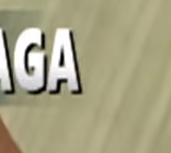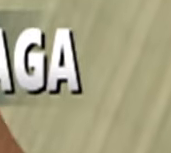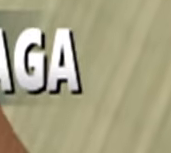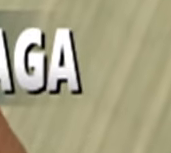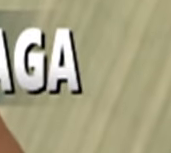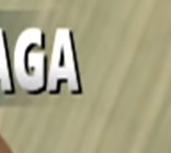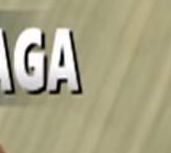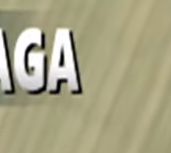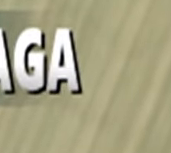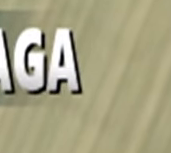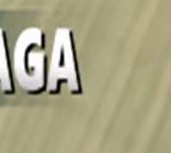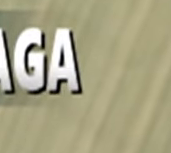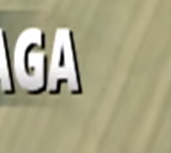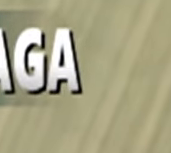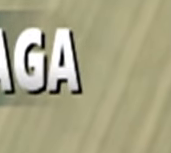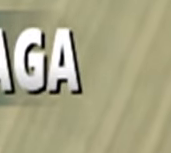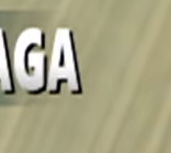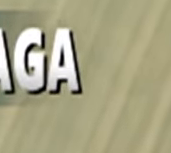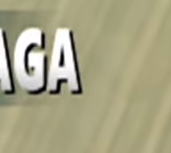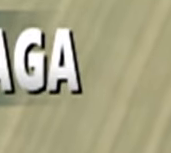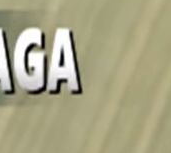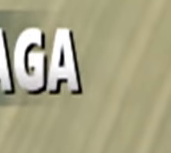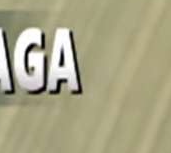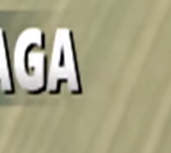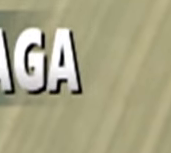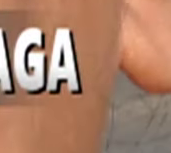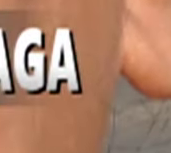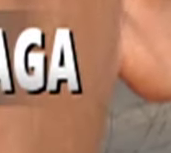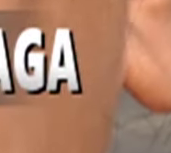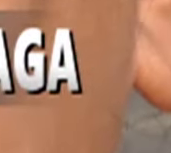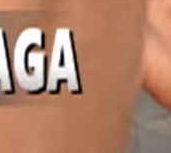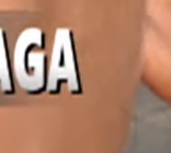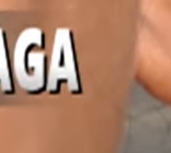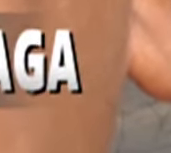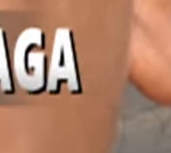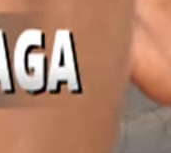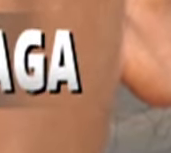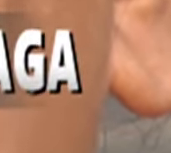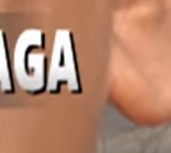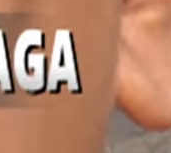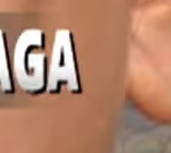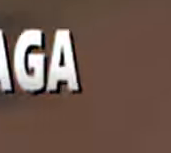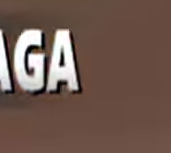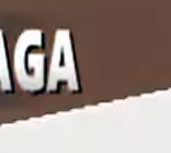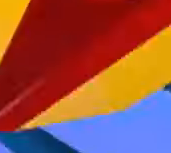mga alaga. Pag-usapan natin ang tinatawag na disenfranchised grief sa